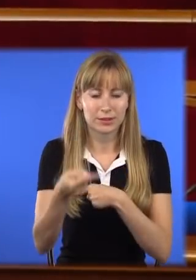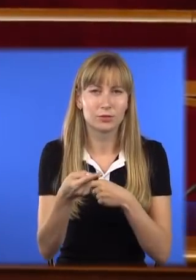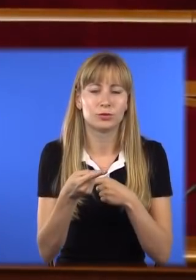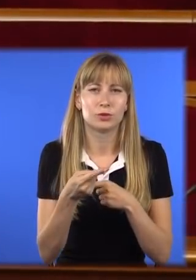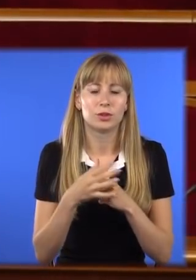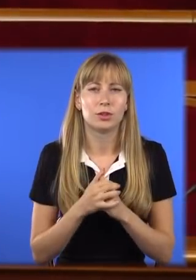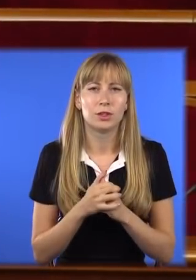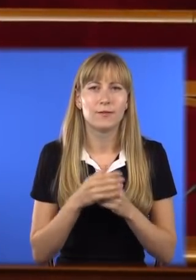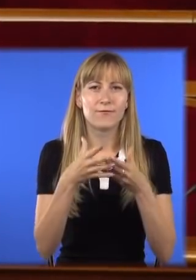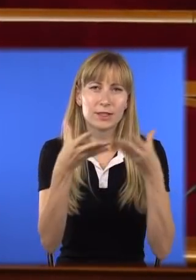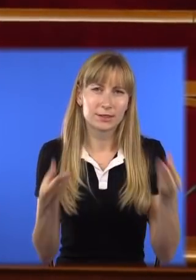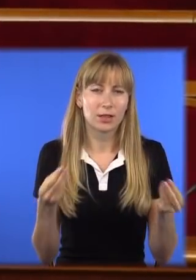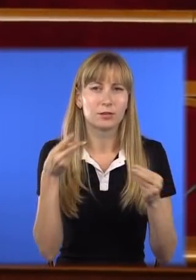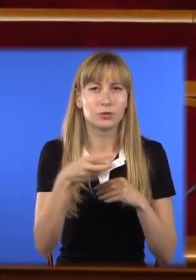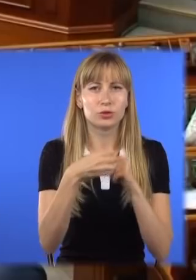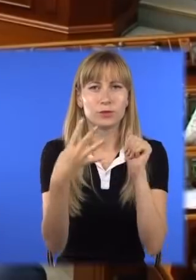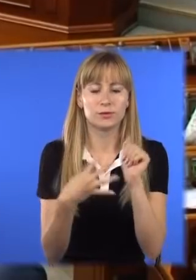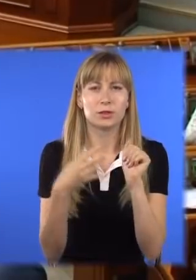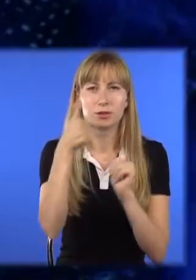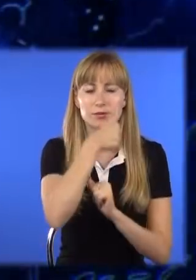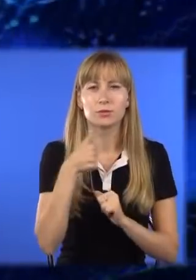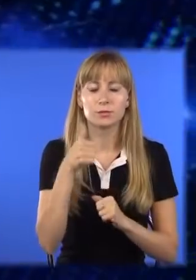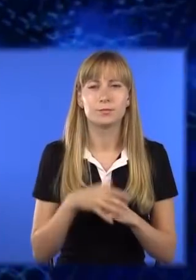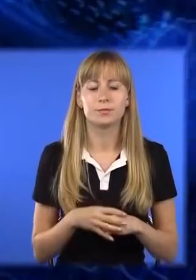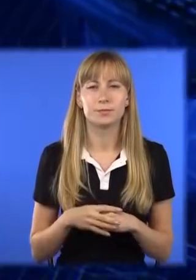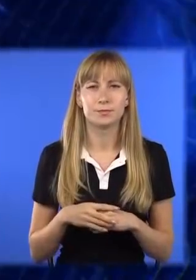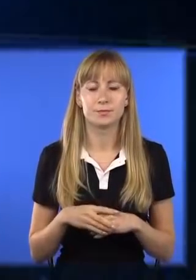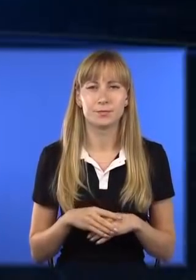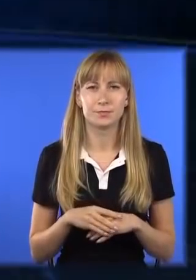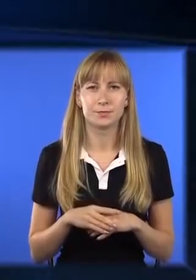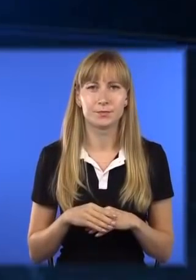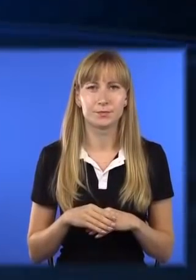раніше весни 2019 року.